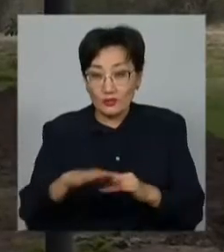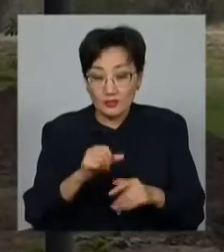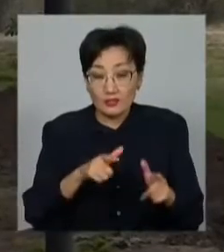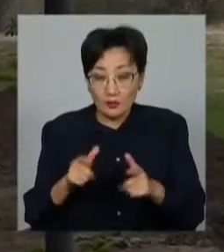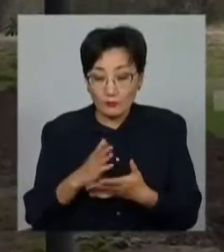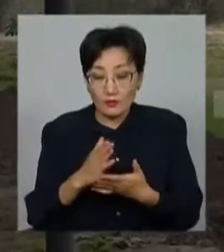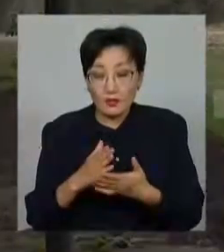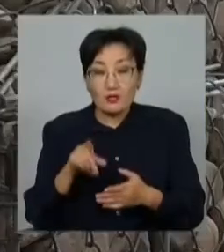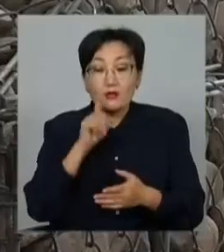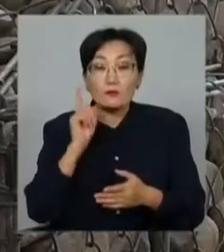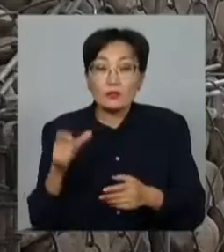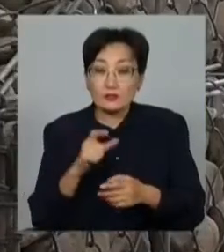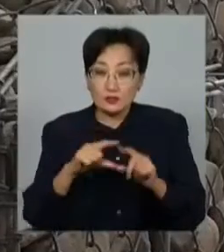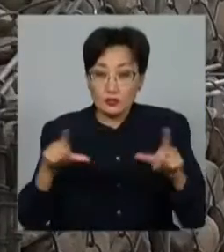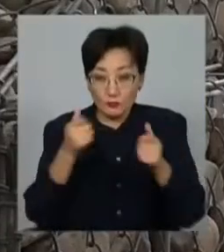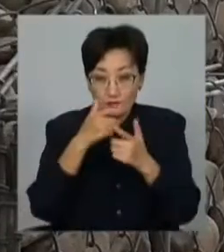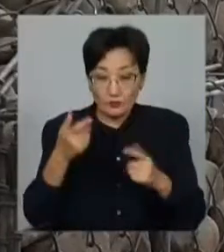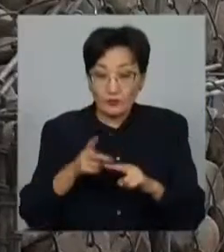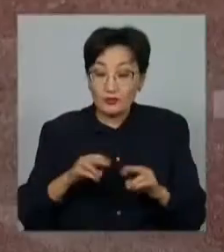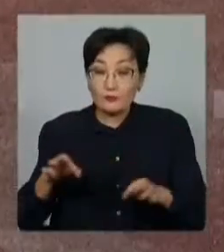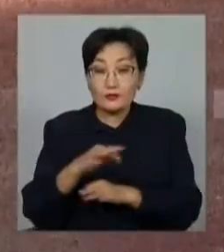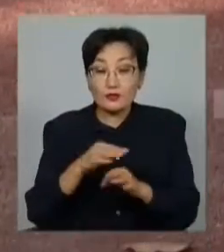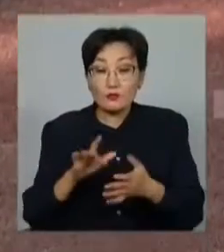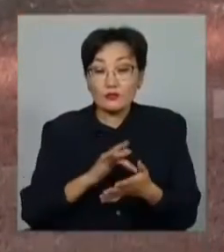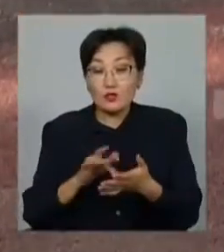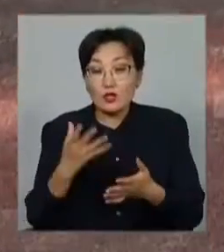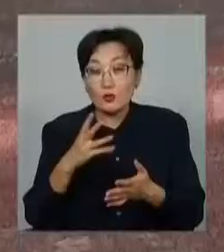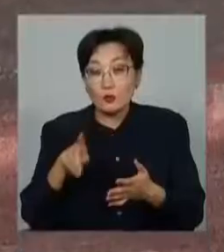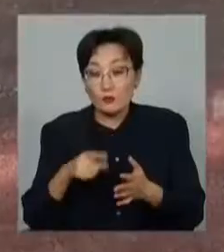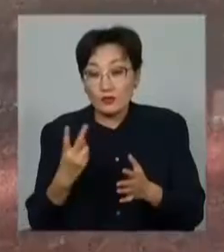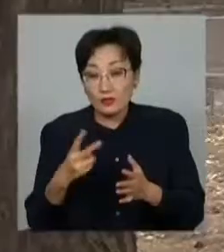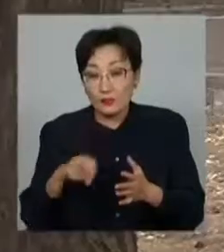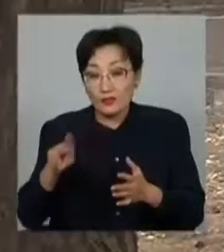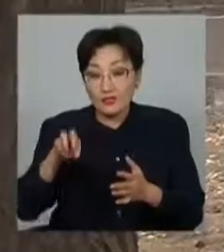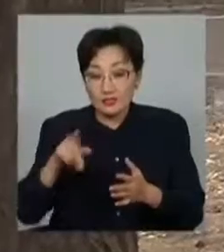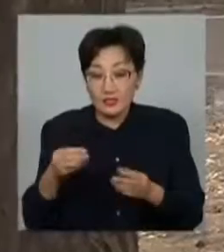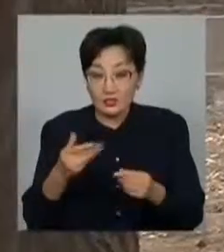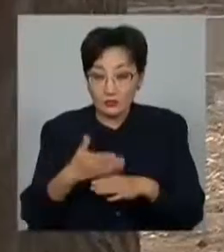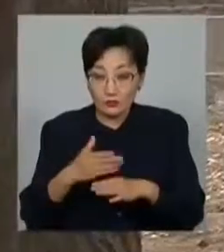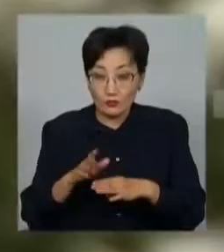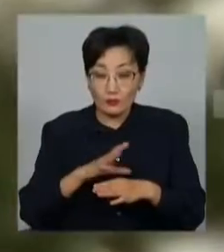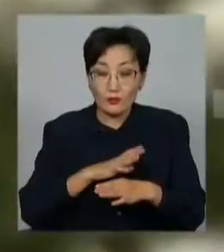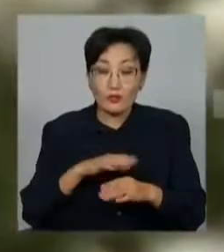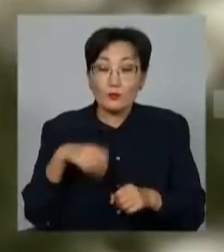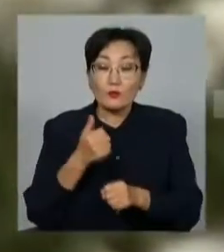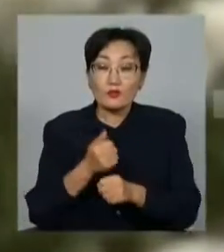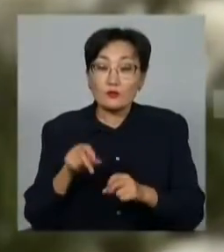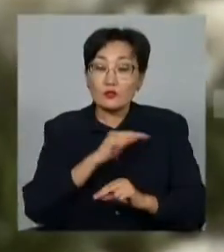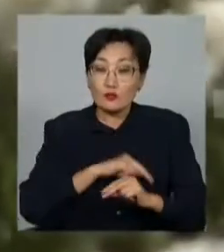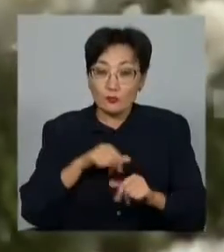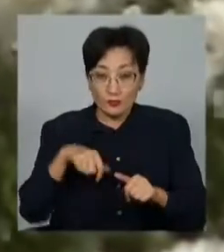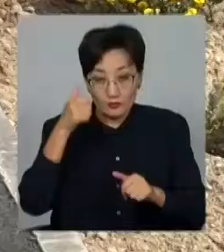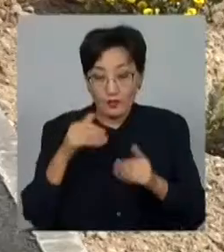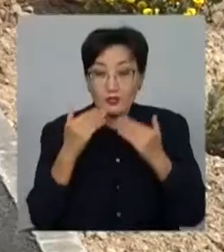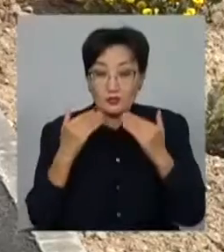жасыл экономика басқармасының мәлімдеуінше, бұл жобаға бюджеттен 4,2 миллиард теңге қаржы бөлініпті. Негізгі шаруа биыл